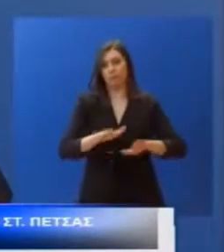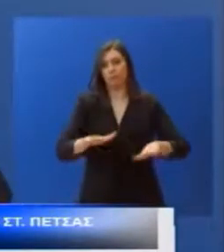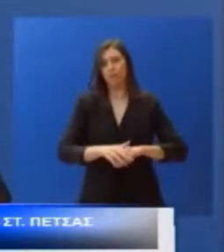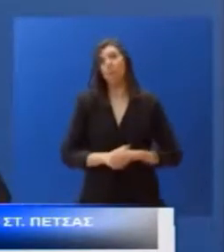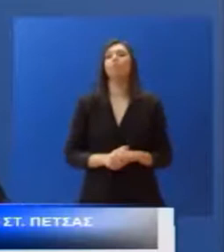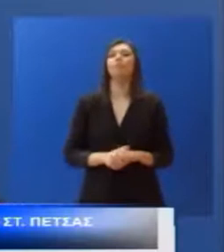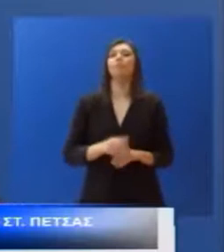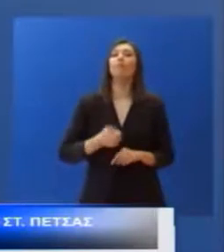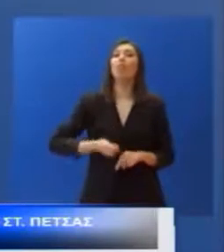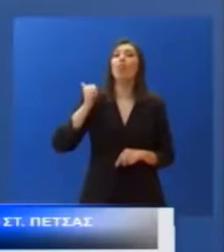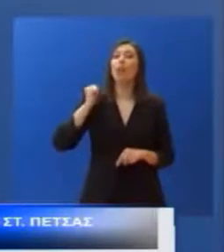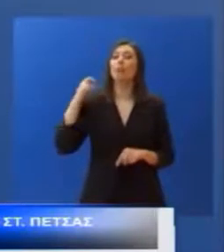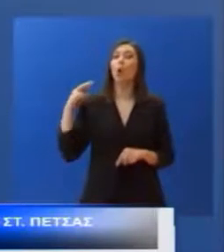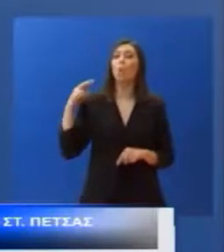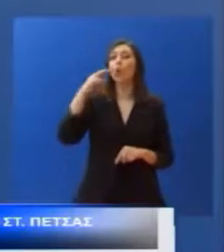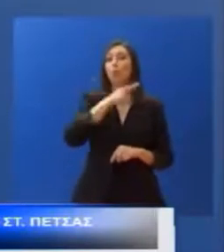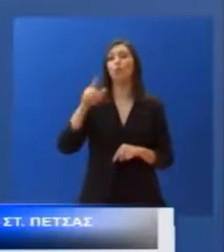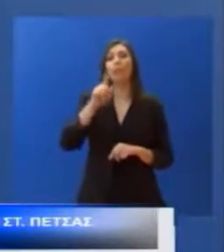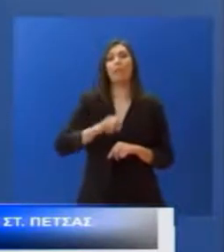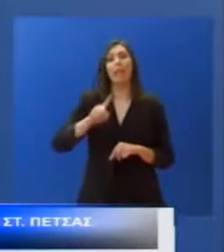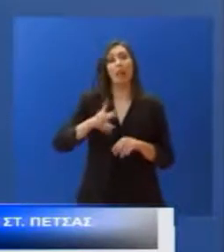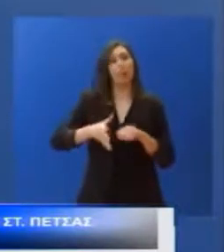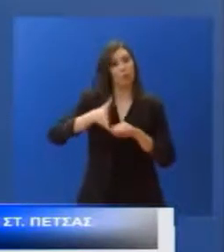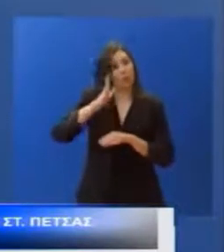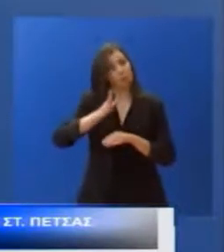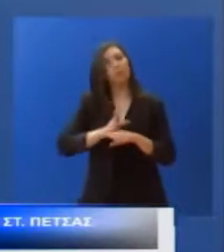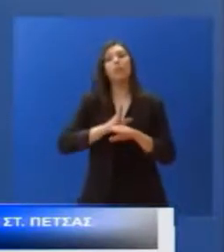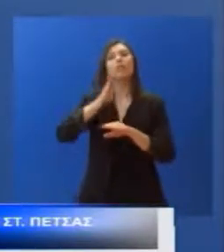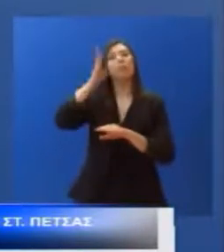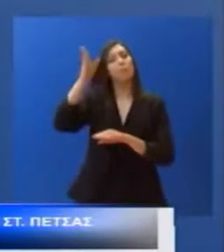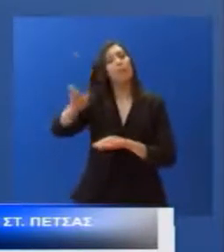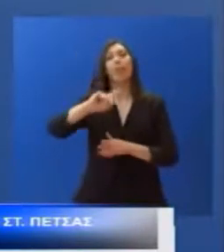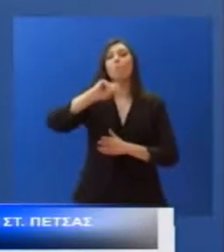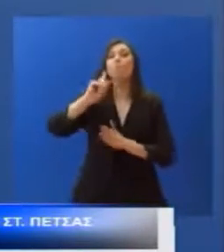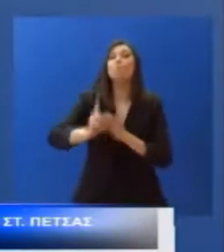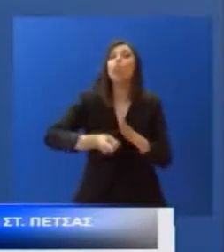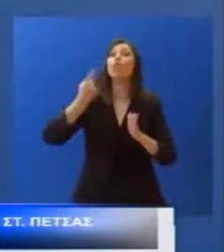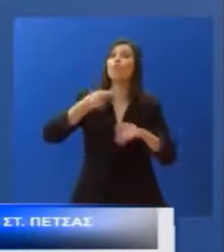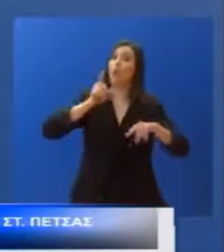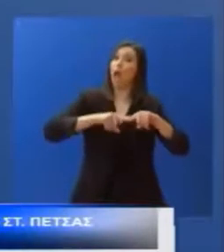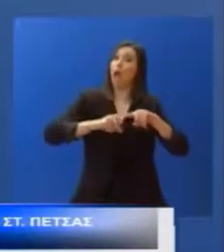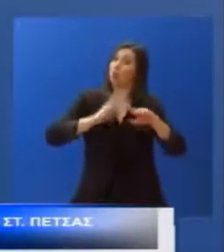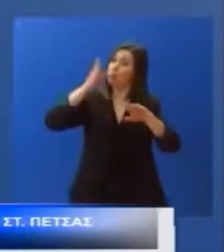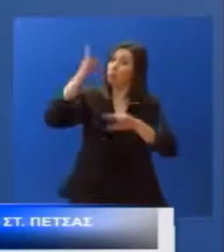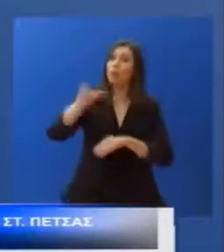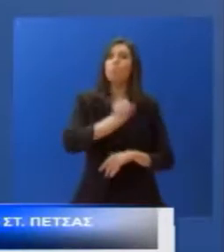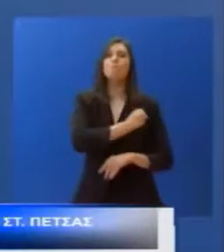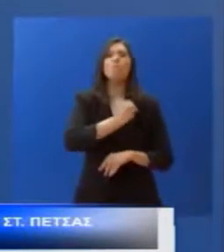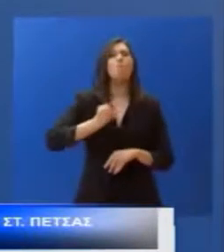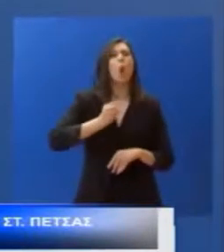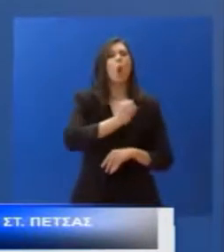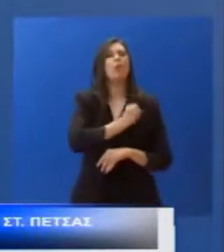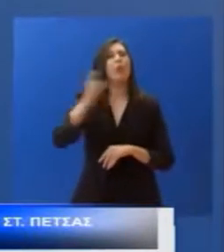Χθες, ο Πρωθυπουργός Κυριάκος Μητσοτάκης παρέστη και είναι η πρώτη φορά που παρίσταται Έλληνας Πρωθυπουργός στις εκδηλώσεις μνήμης στο στρατόπεδο εξόντωσης του